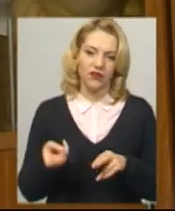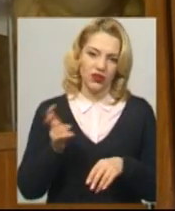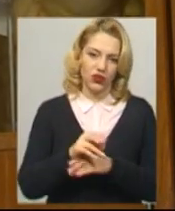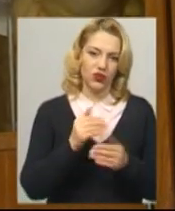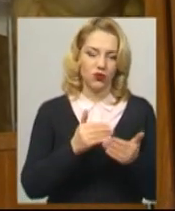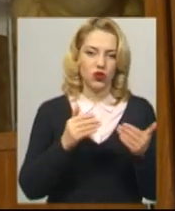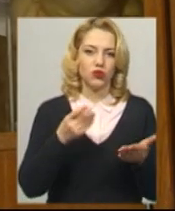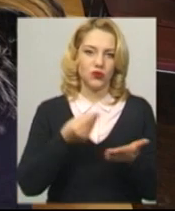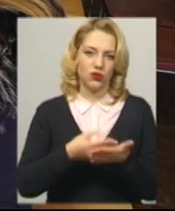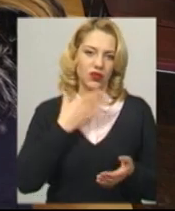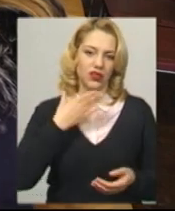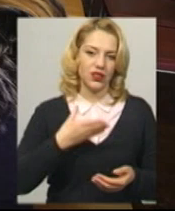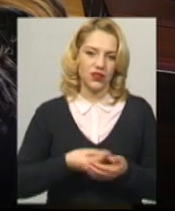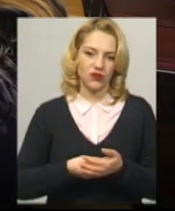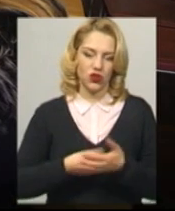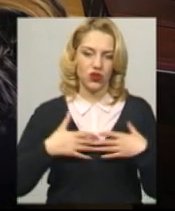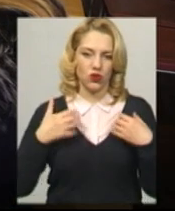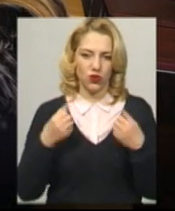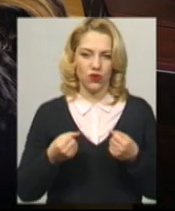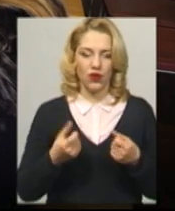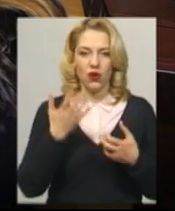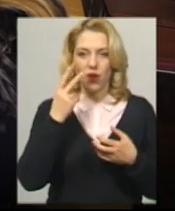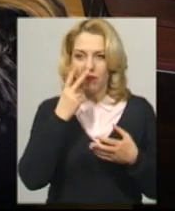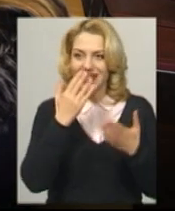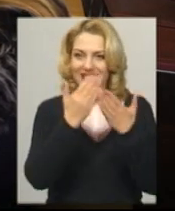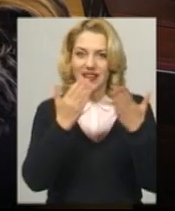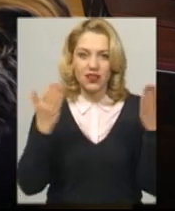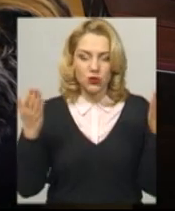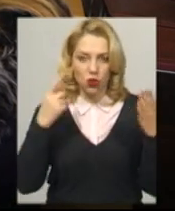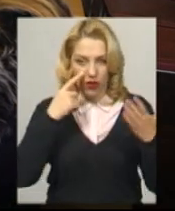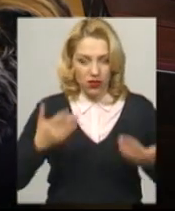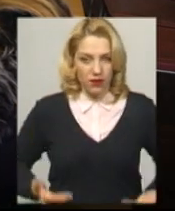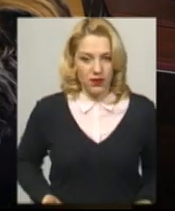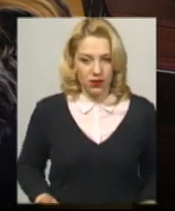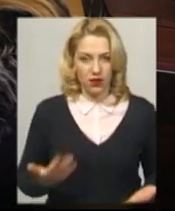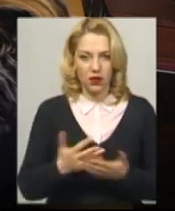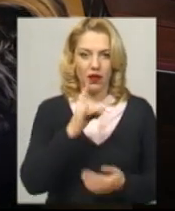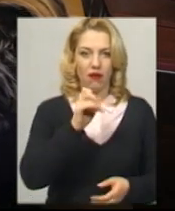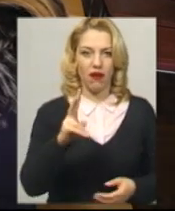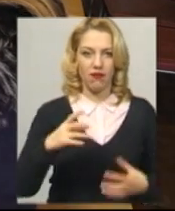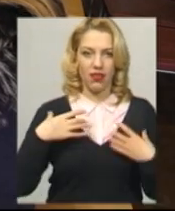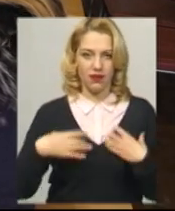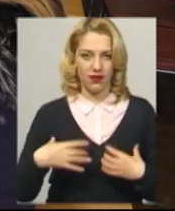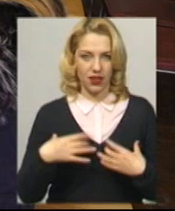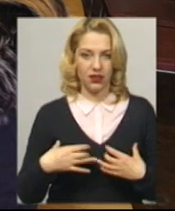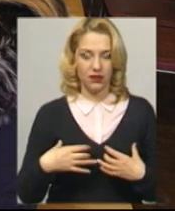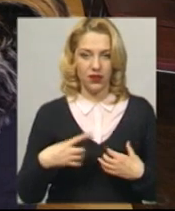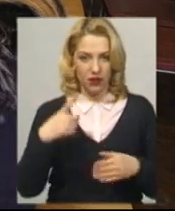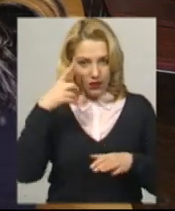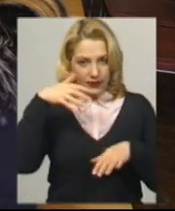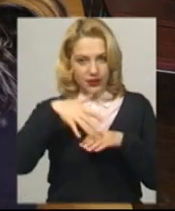здоров'я. Коли ти дивишся на якісь, наприклад, експонати, коли в людини там рак, легенів чи ще щось, тоді